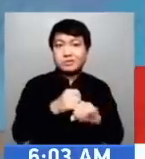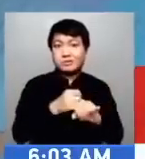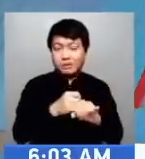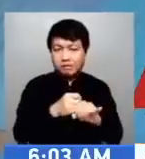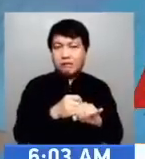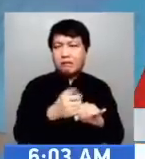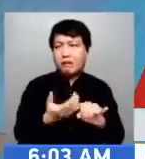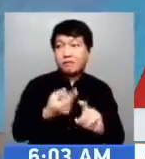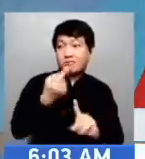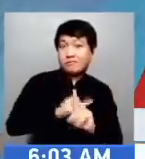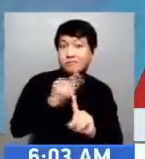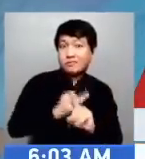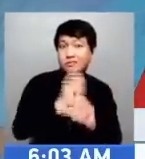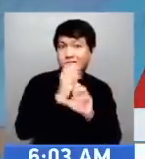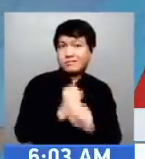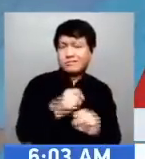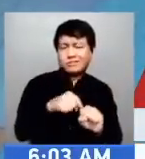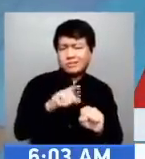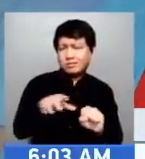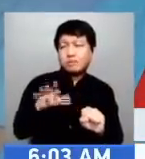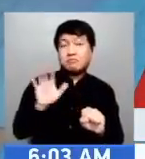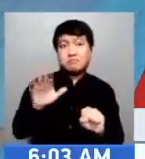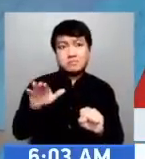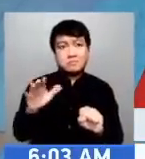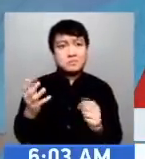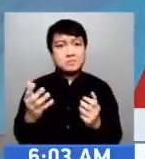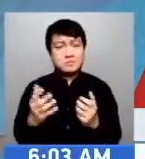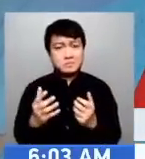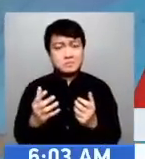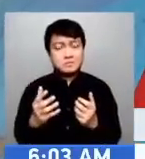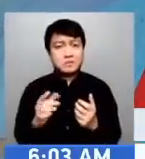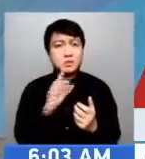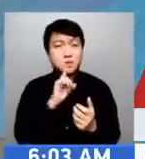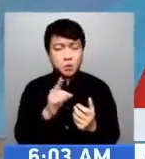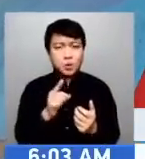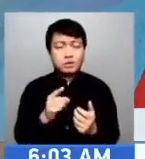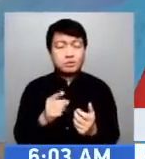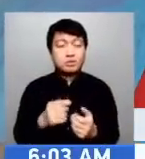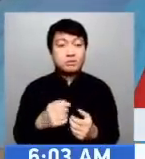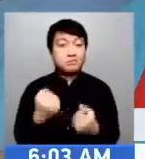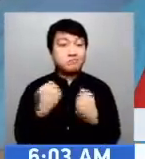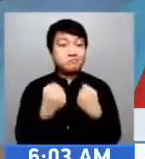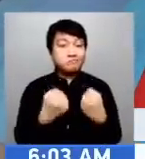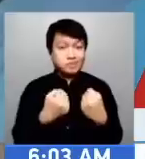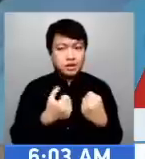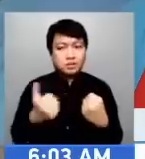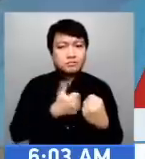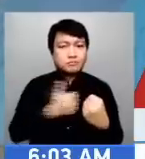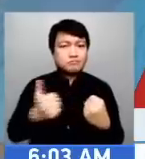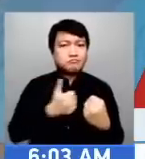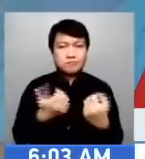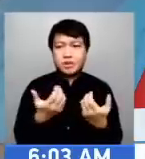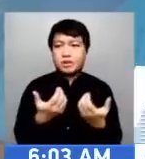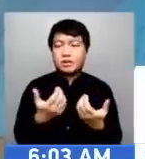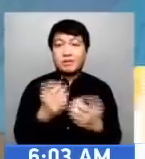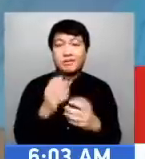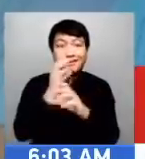to. Iba pa rin talaga yung nagbaboundary ka. Kasi